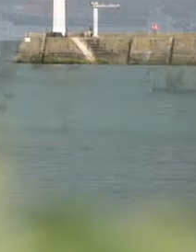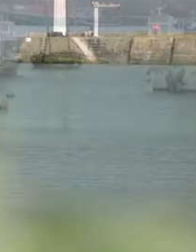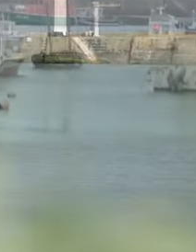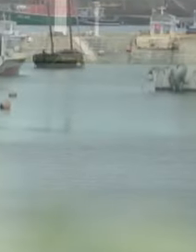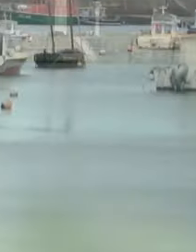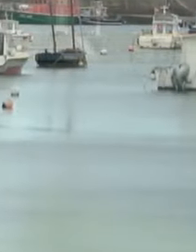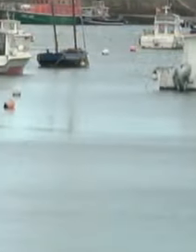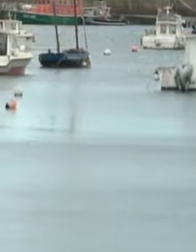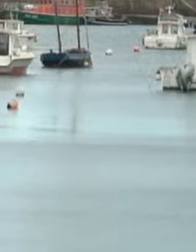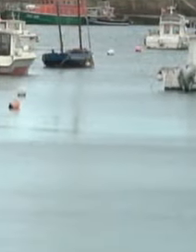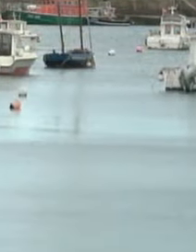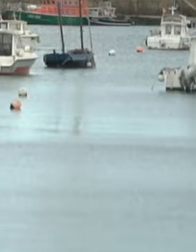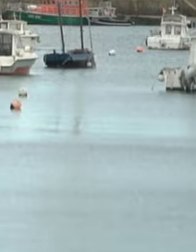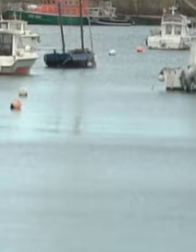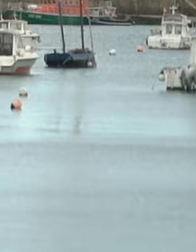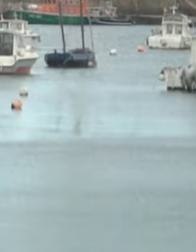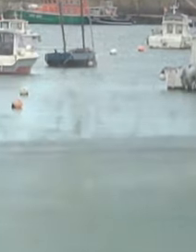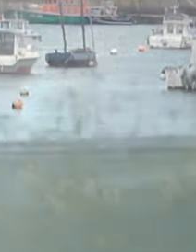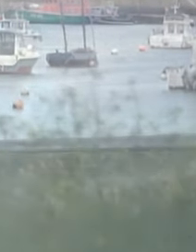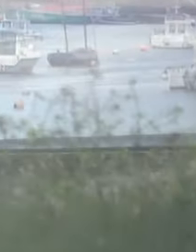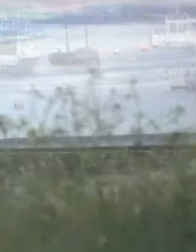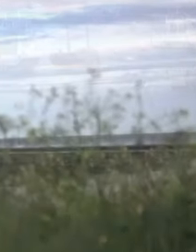carrière.